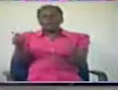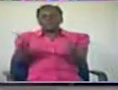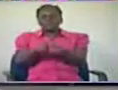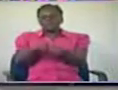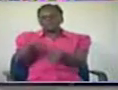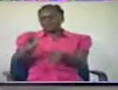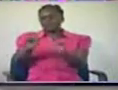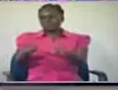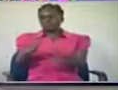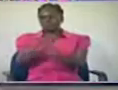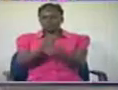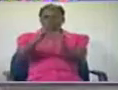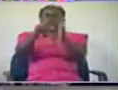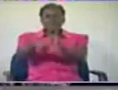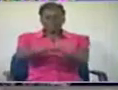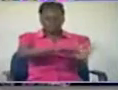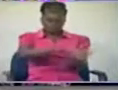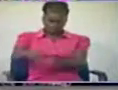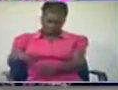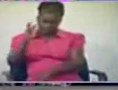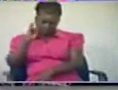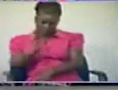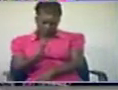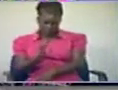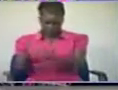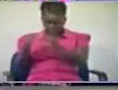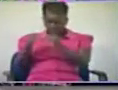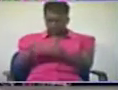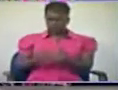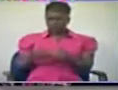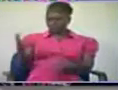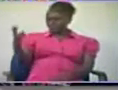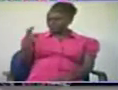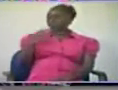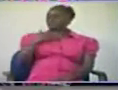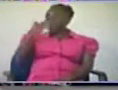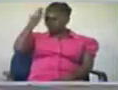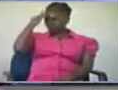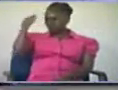wako na uwezo. Nitakuja kwako baadaye. Maana yake naona kuna mambo mengi ambayo watazamaji wangependa kuyajua kabisa.